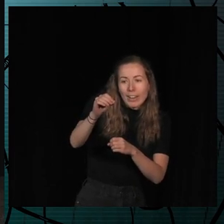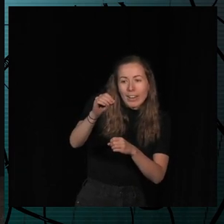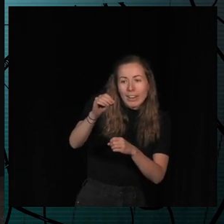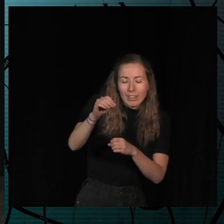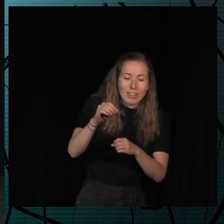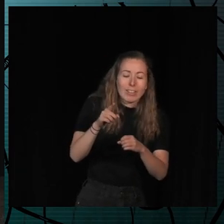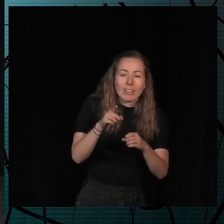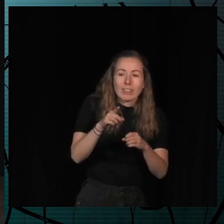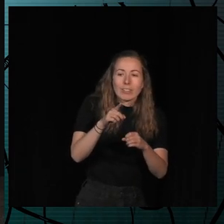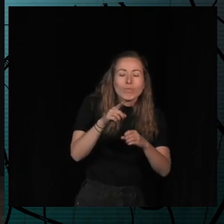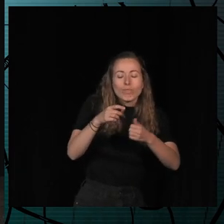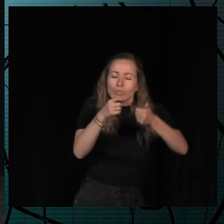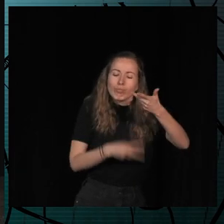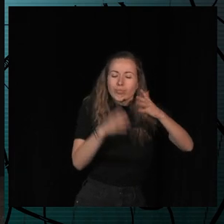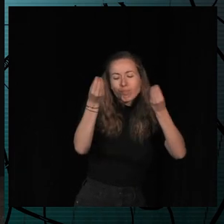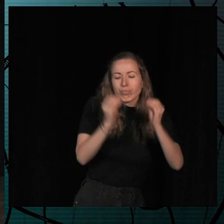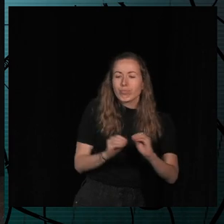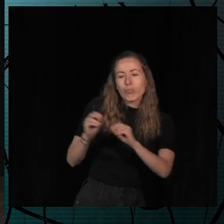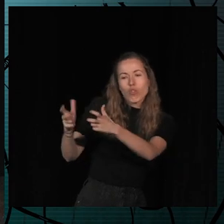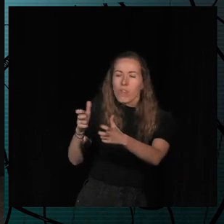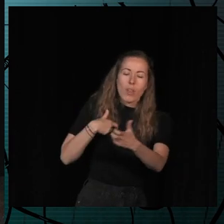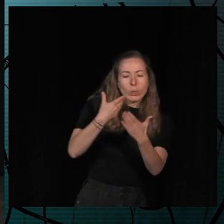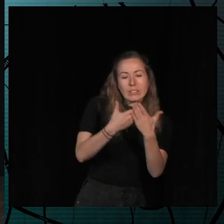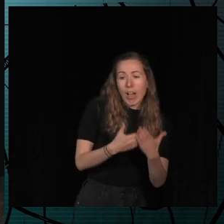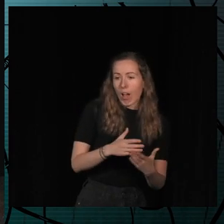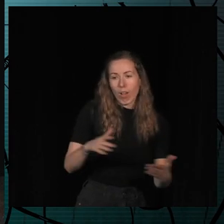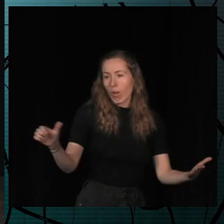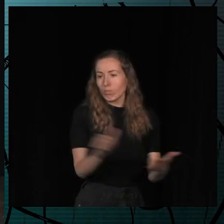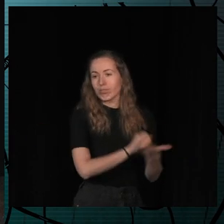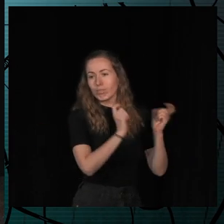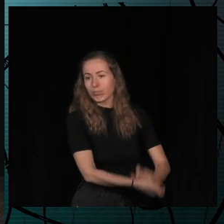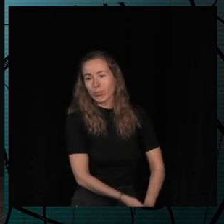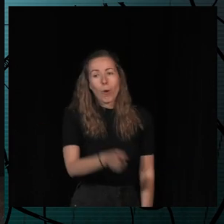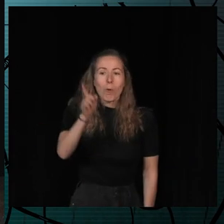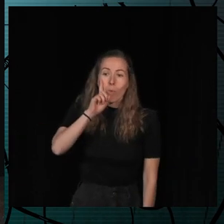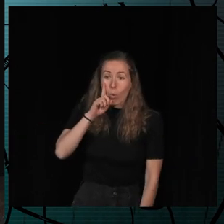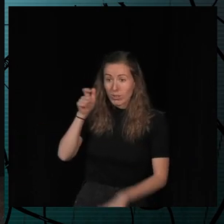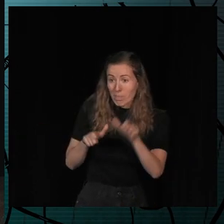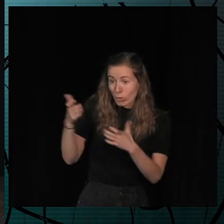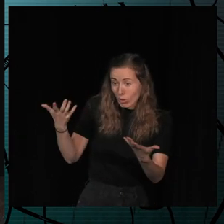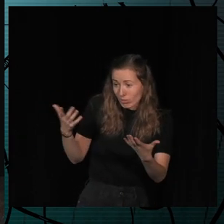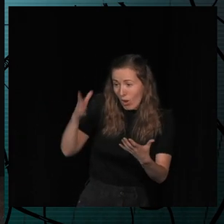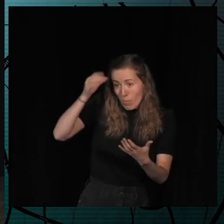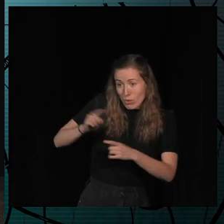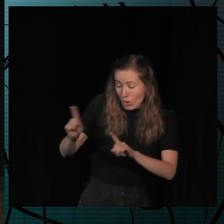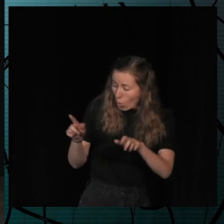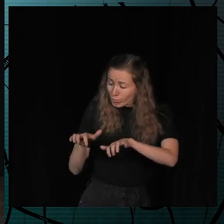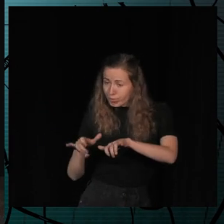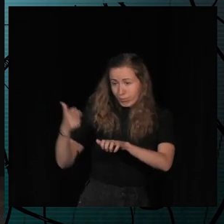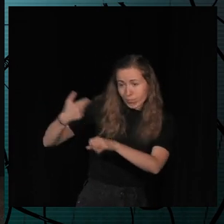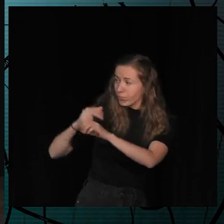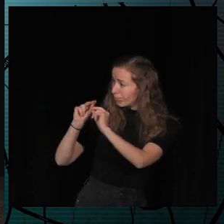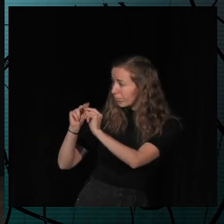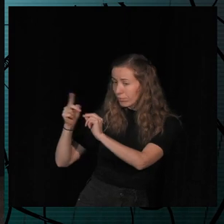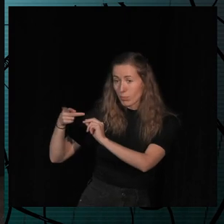twitch qui qui font les critiques et à part quelques quelques journaux spécialisés la plupart ont coulé ou